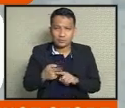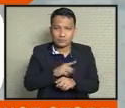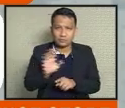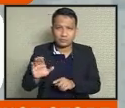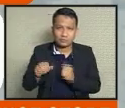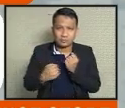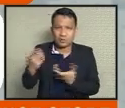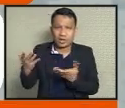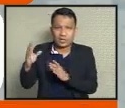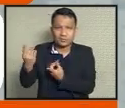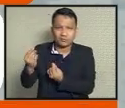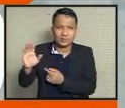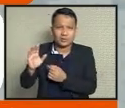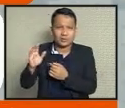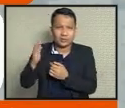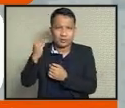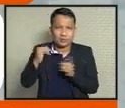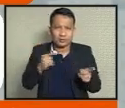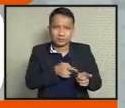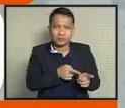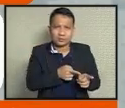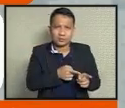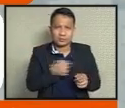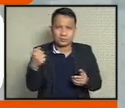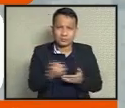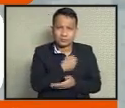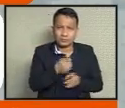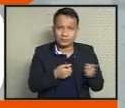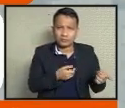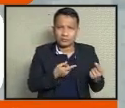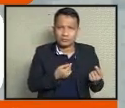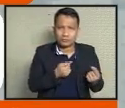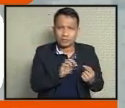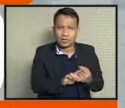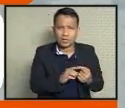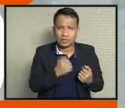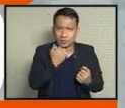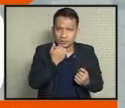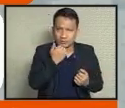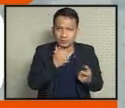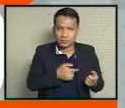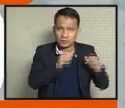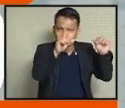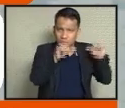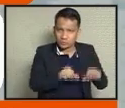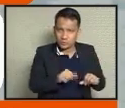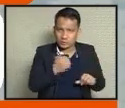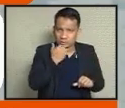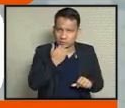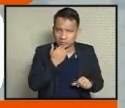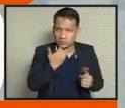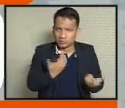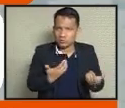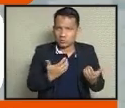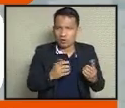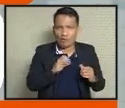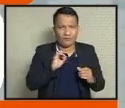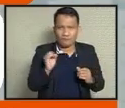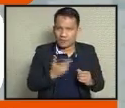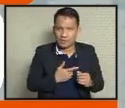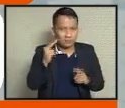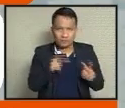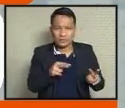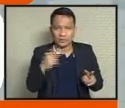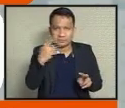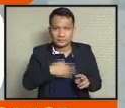mga sponsors. Pangalawa, sir, siya po'y nagsisisi na kung ano man po yung nandun sa post niya na hindi humaganda, kaya-aya para